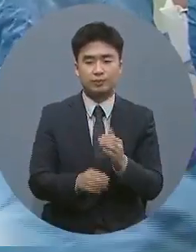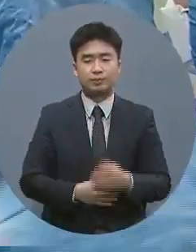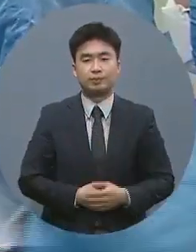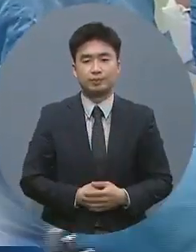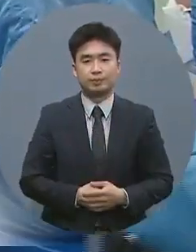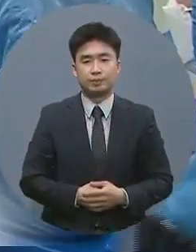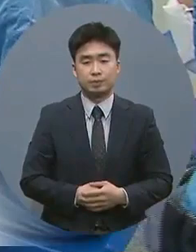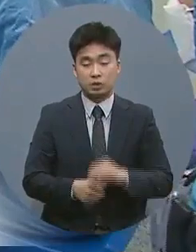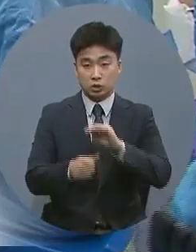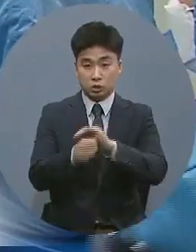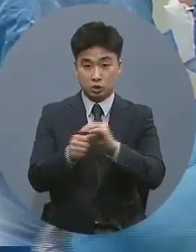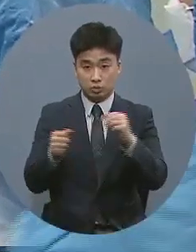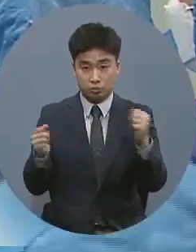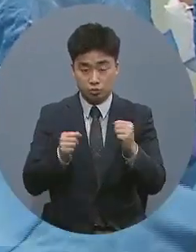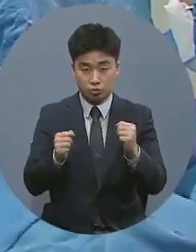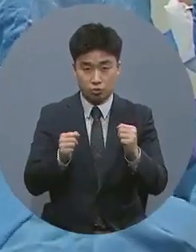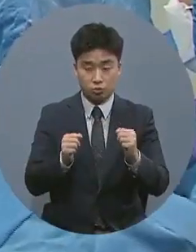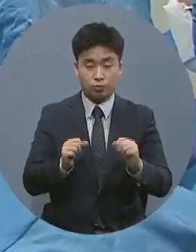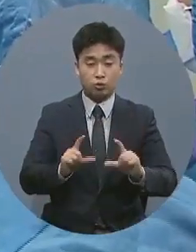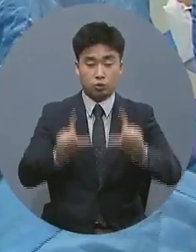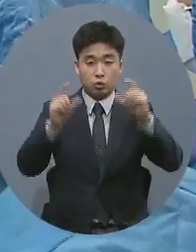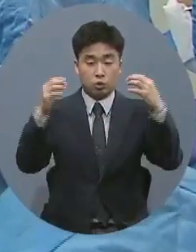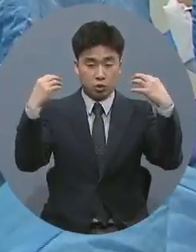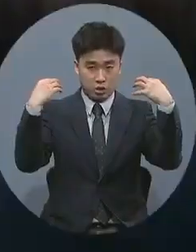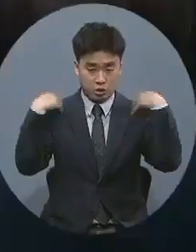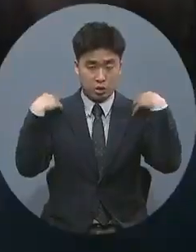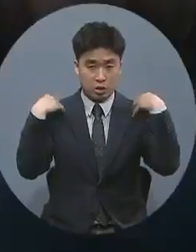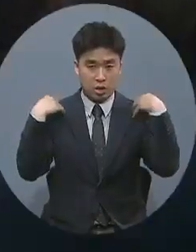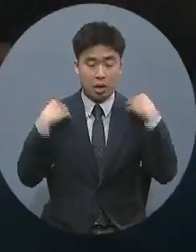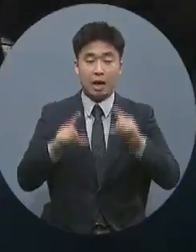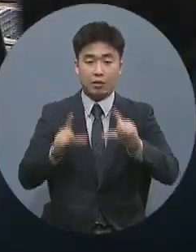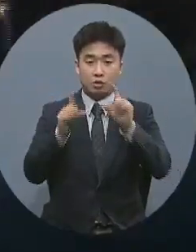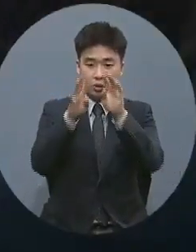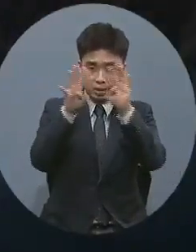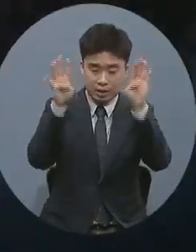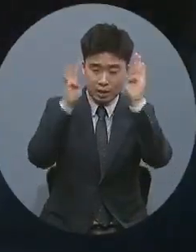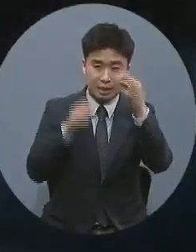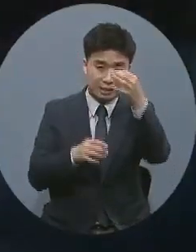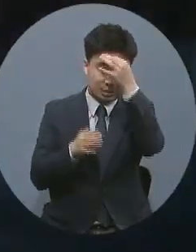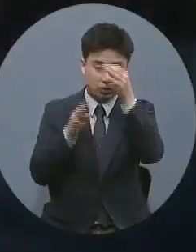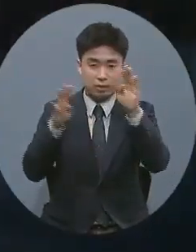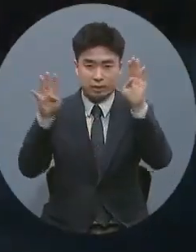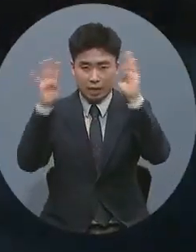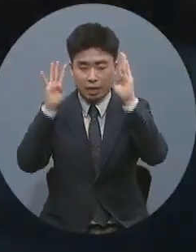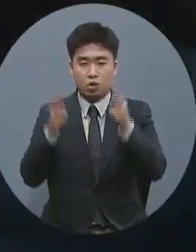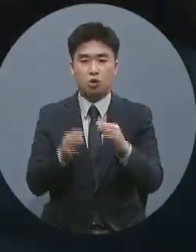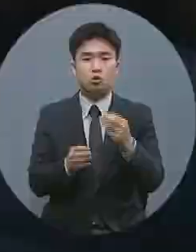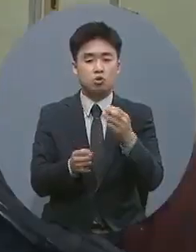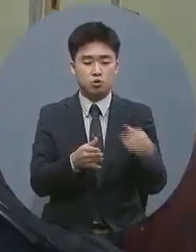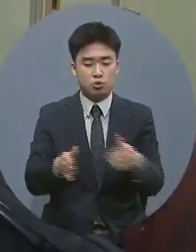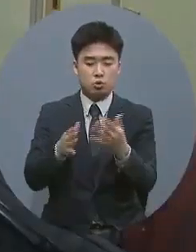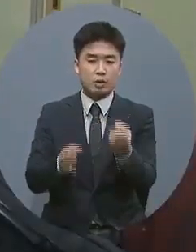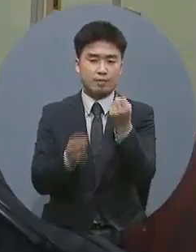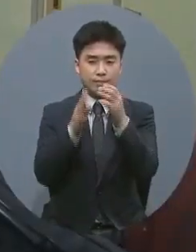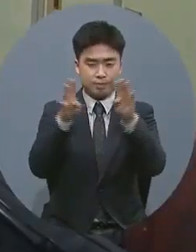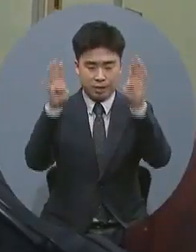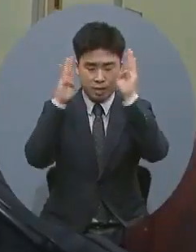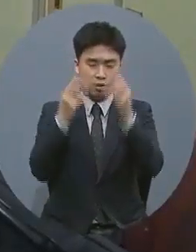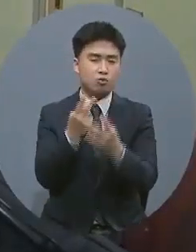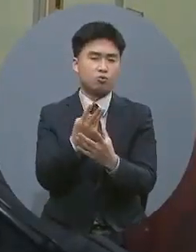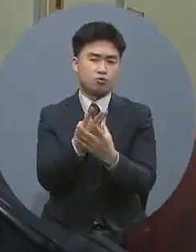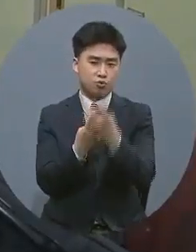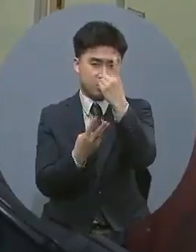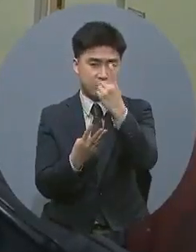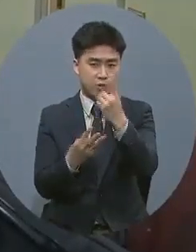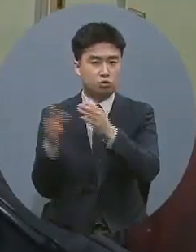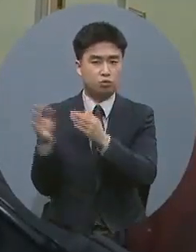있습니다. 경북에서는 경북도청이 먼저 나서서 안동대와 금호공대, 경북도립대의 통합을 제안했습니다.